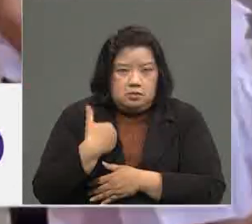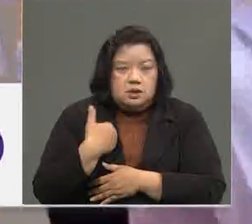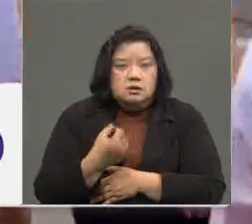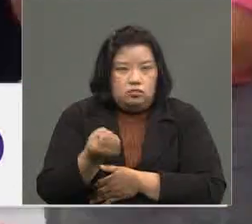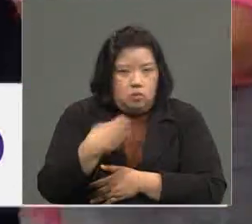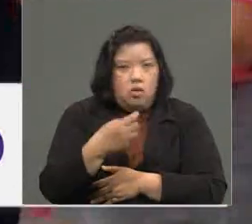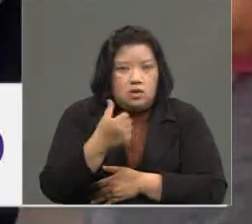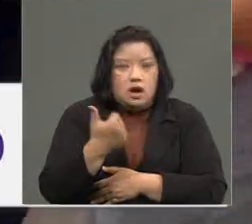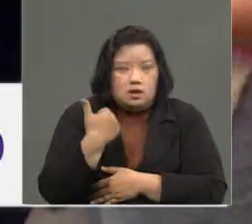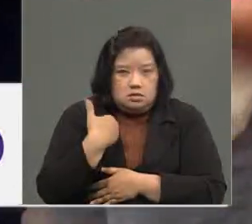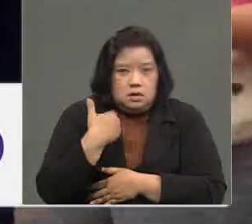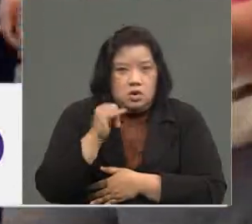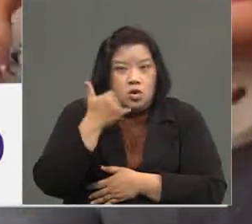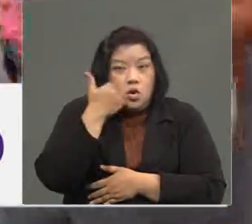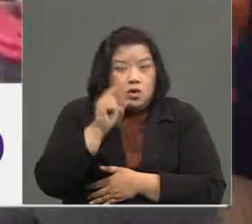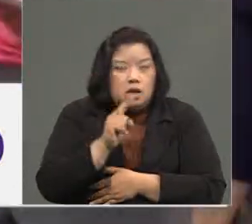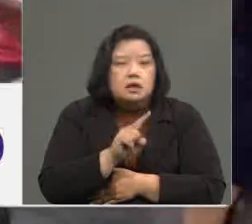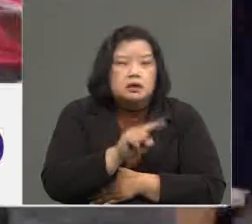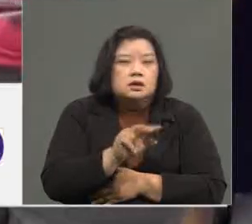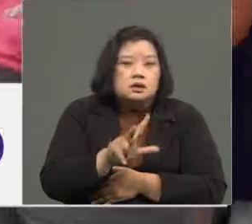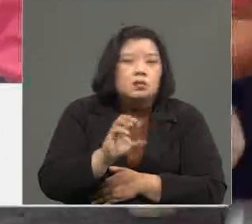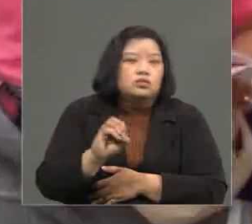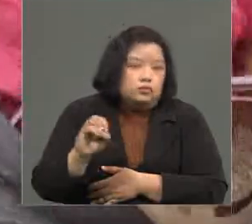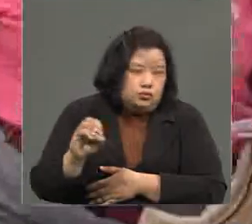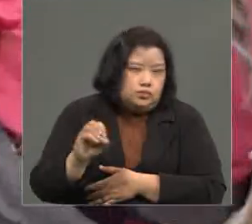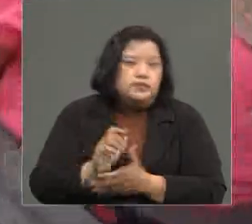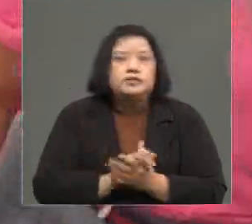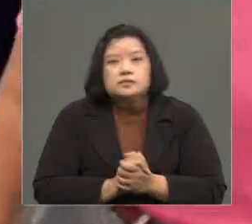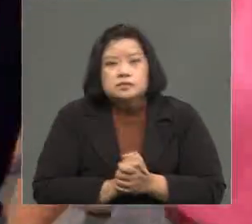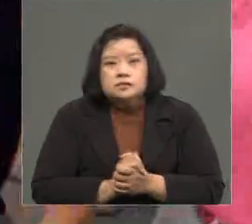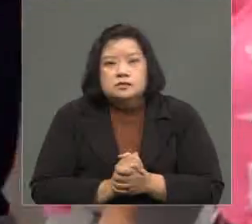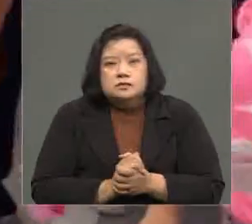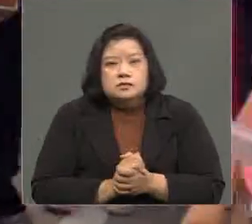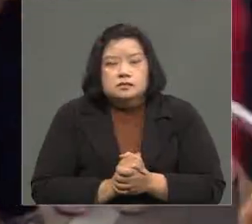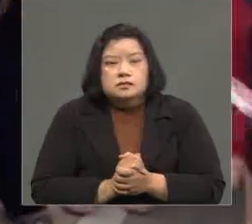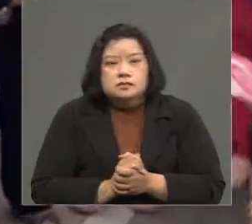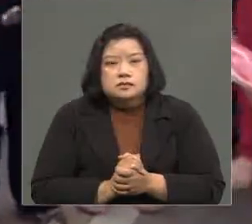ช่วยเหลือได้นะครับที่สายด่วน 1300ได้เลยนะครับอื